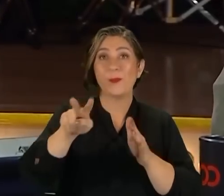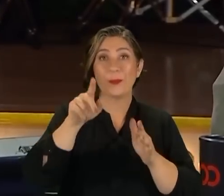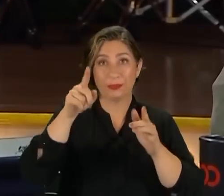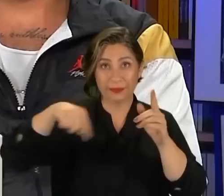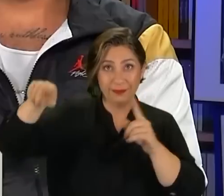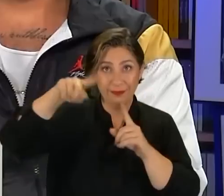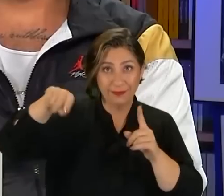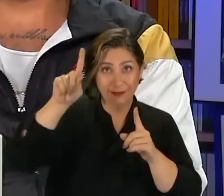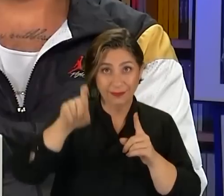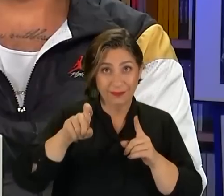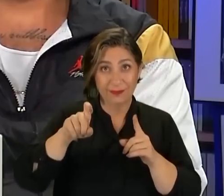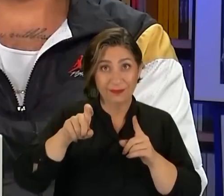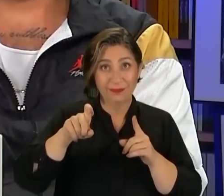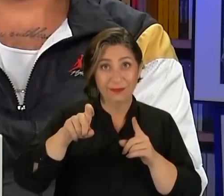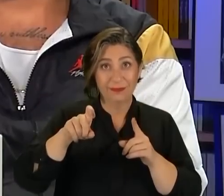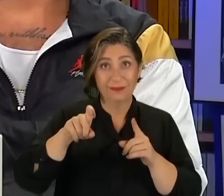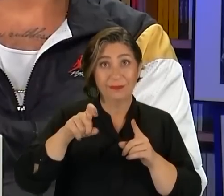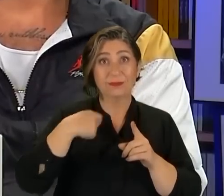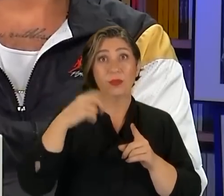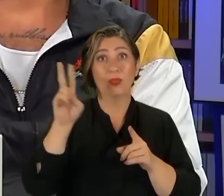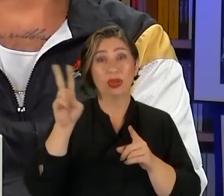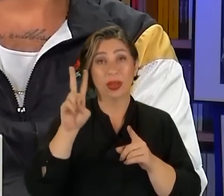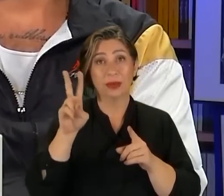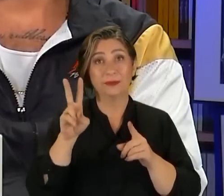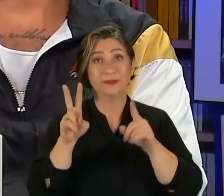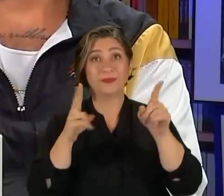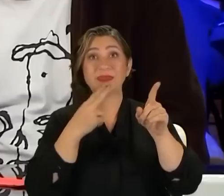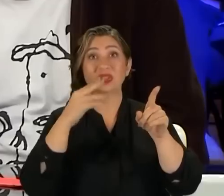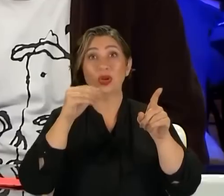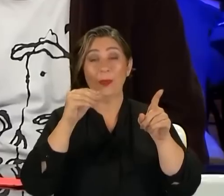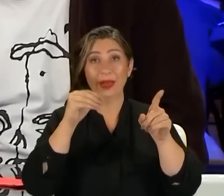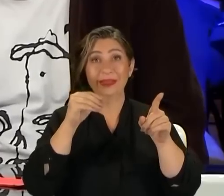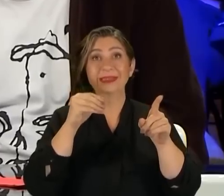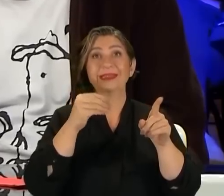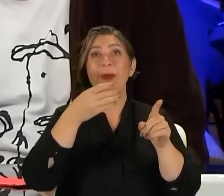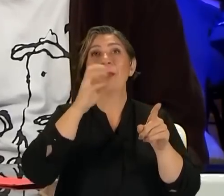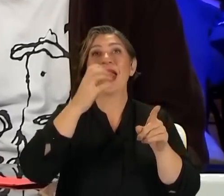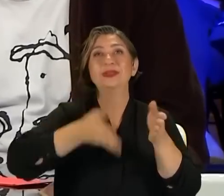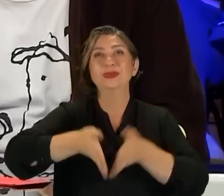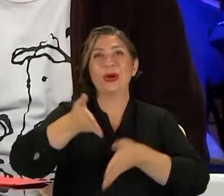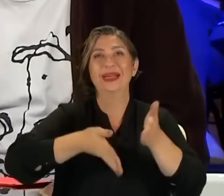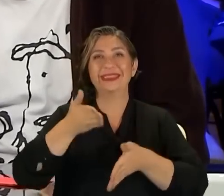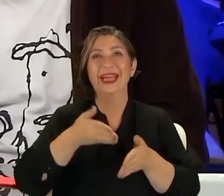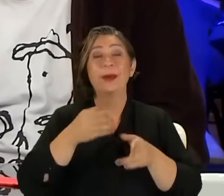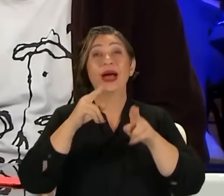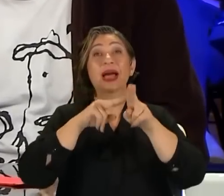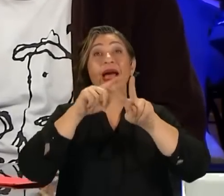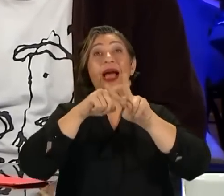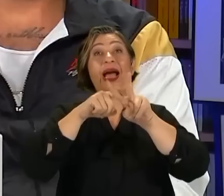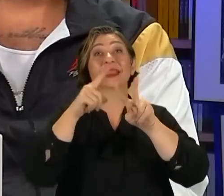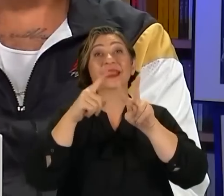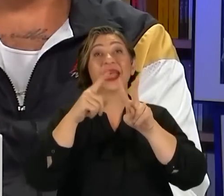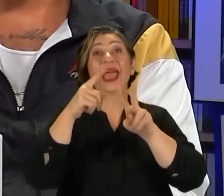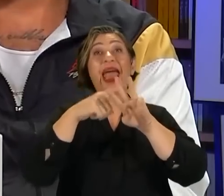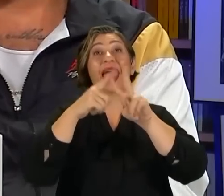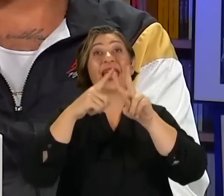taraflarında mısınız? Altı yol tarafında mısınız? Ben Moda'dayım, Kısım Toprak'ta. Yani Barlar Sokağı'nda. Bulabilirsiniz. Ama Kaan değil, Engin yeni